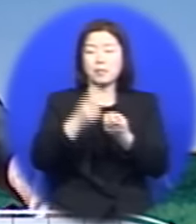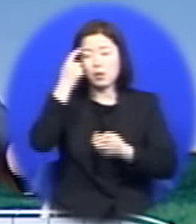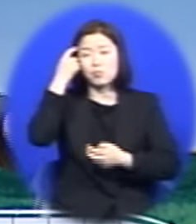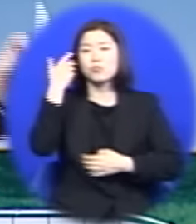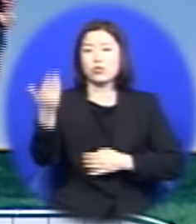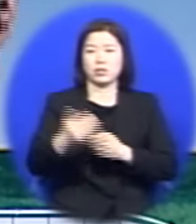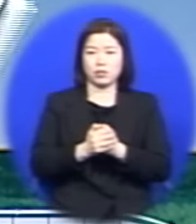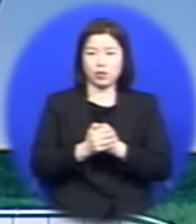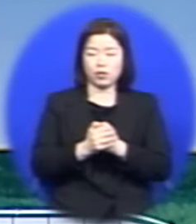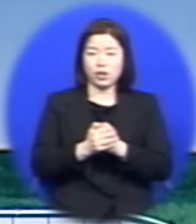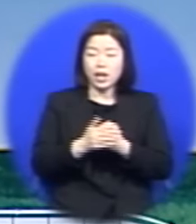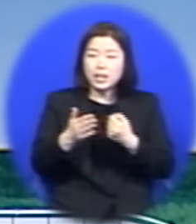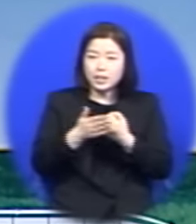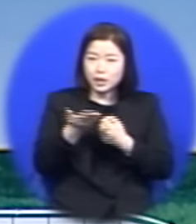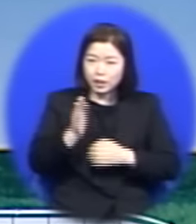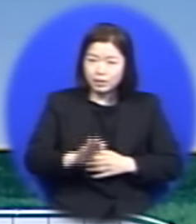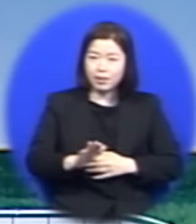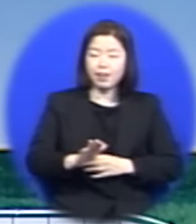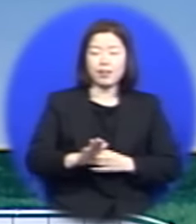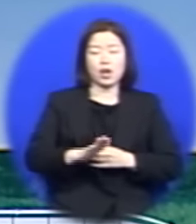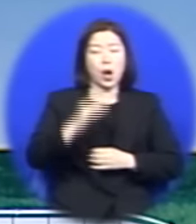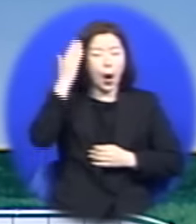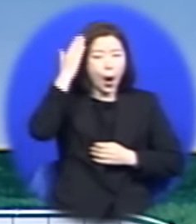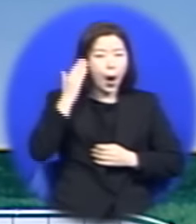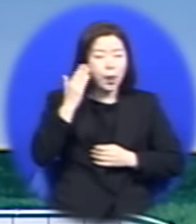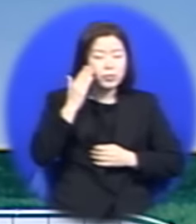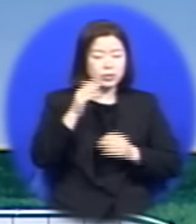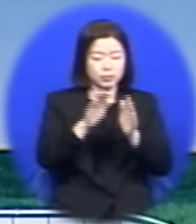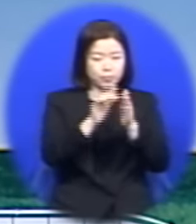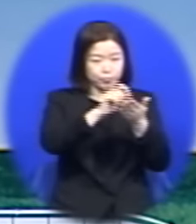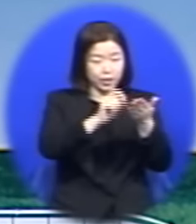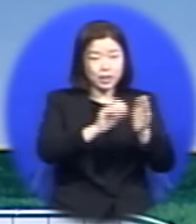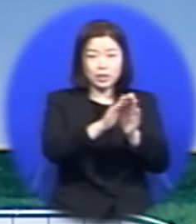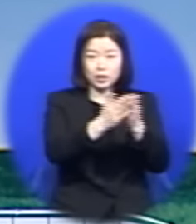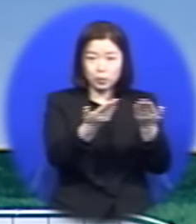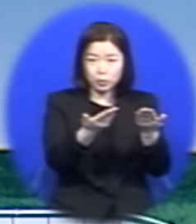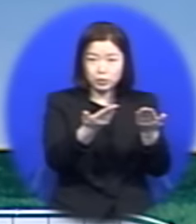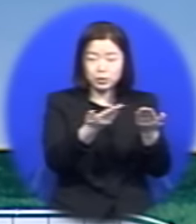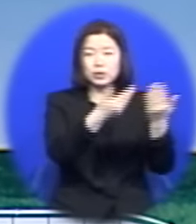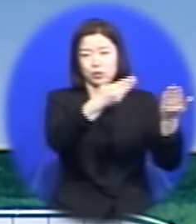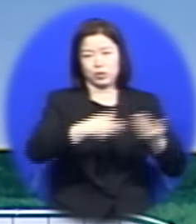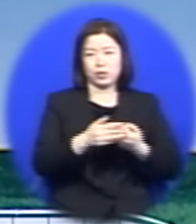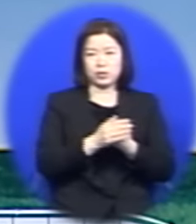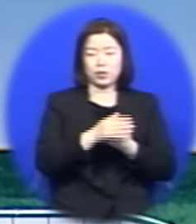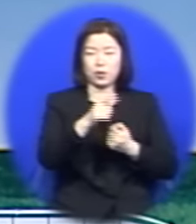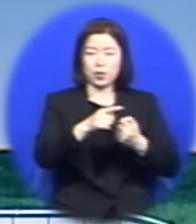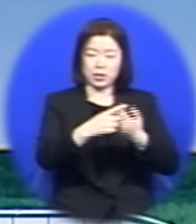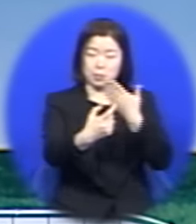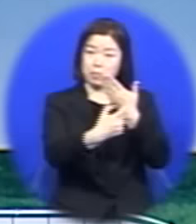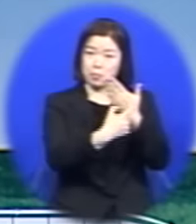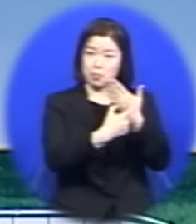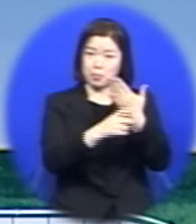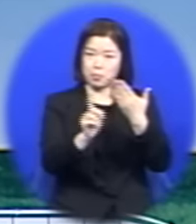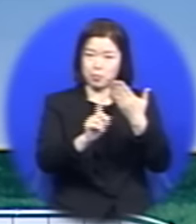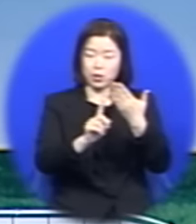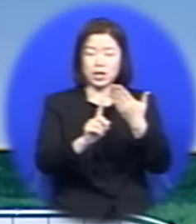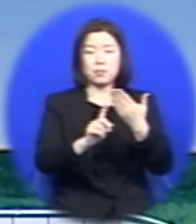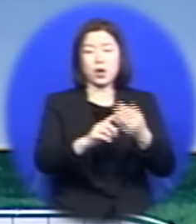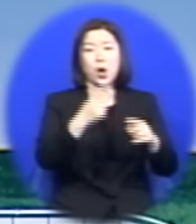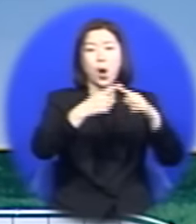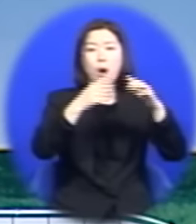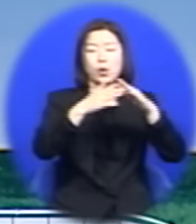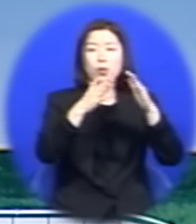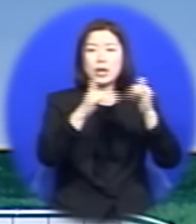검은색 노트 한 권을 꺼내시더래. 거기에 교인 불평록이라고 이렇게 써붙이셨던. 교인들이